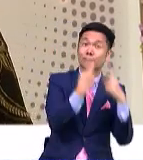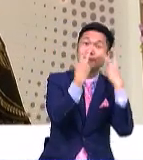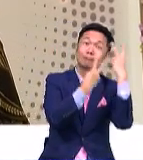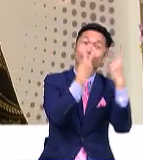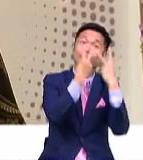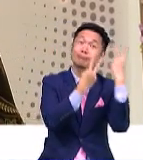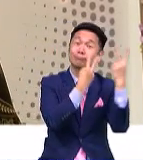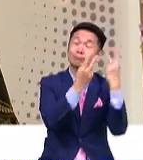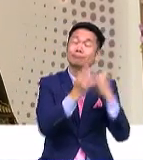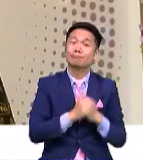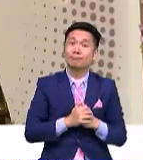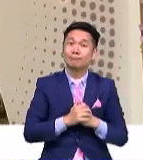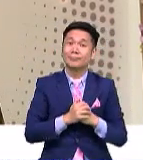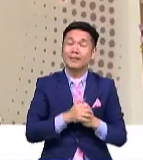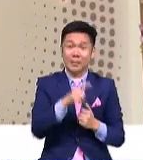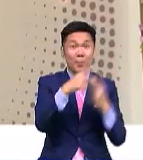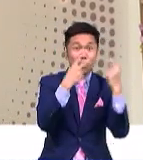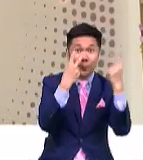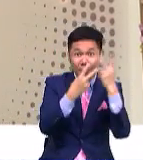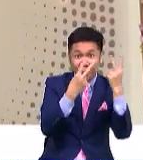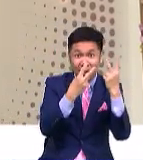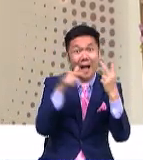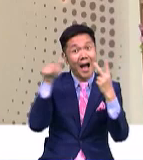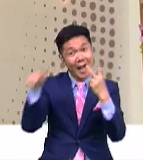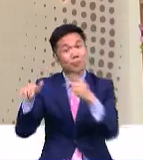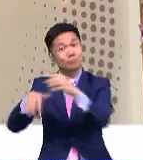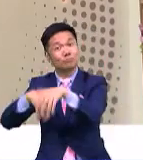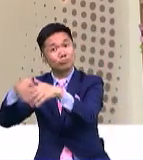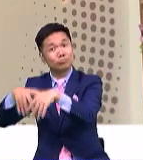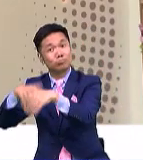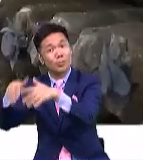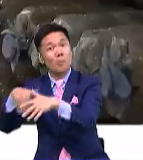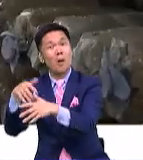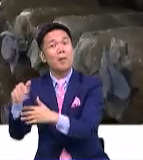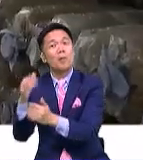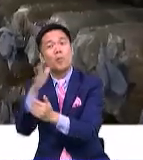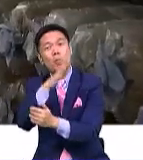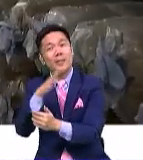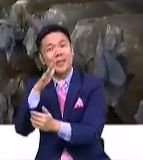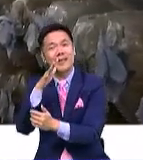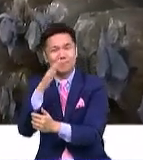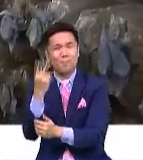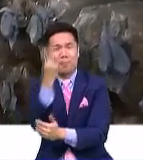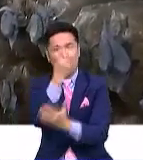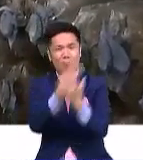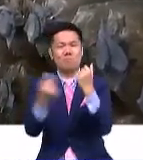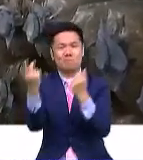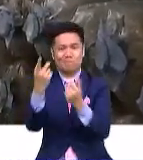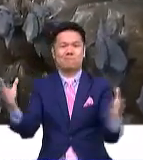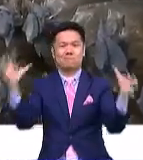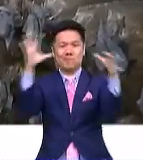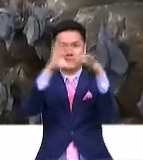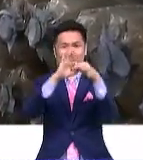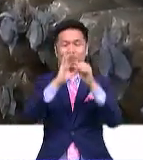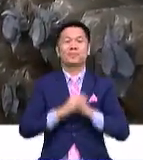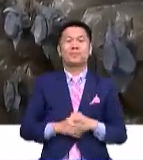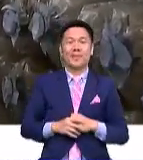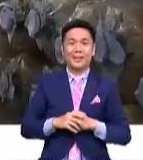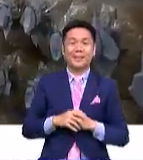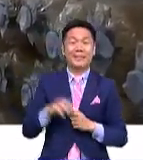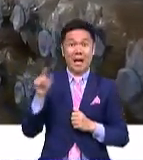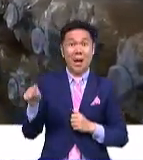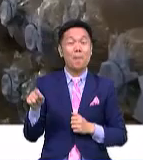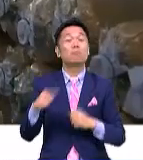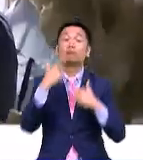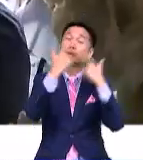yang pelancongan tu dia bersifat yang ada mengeluarkan bahan-bahan yang bersifat pertanian. Produk berasaskan